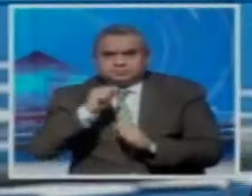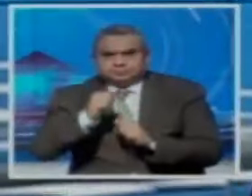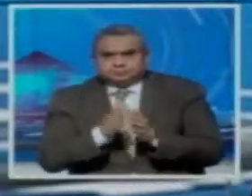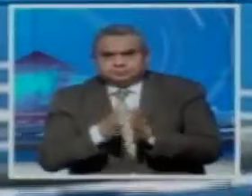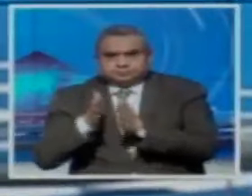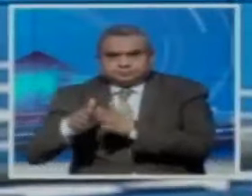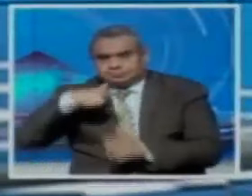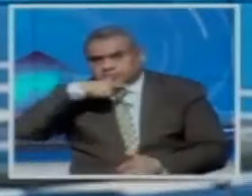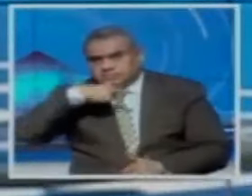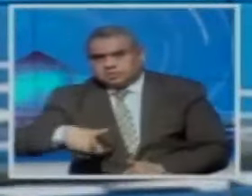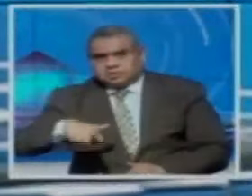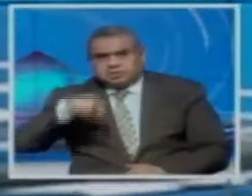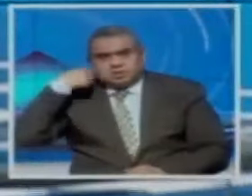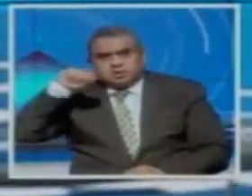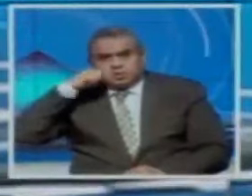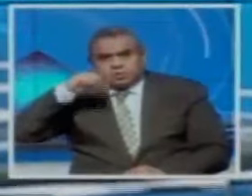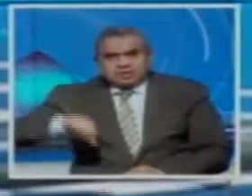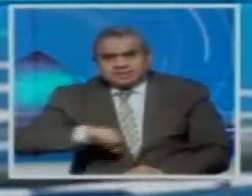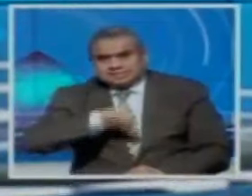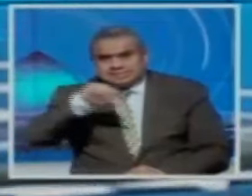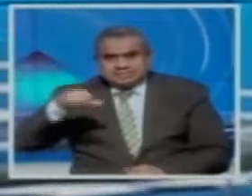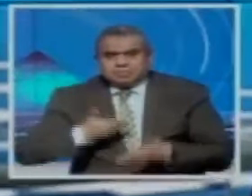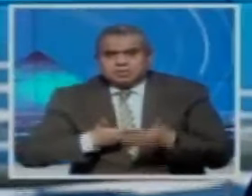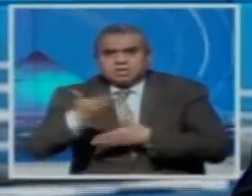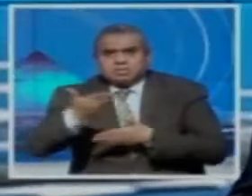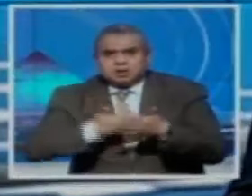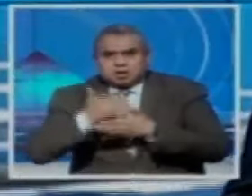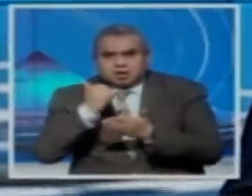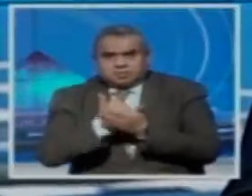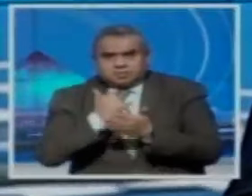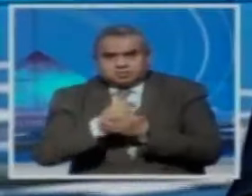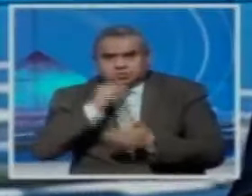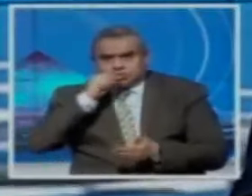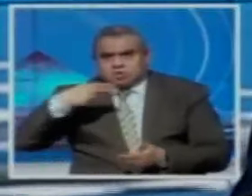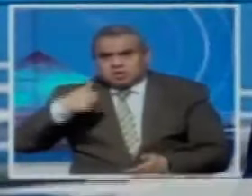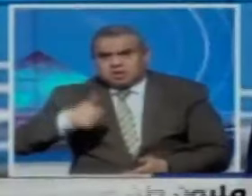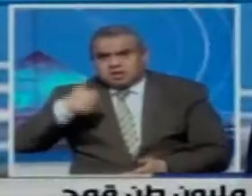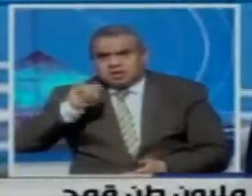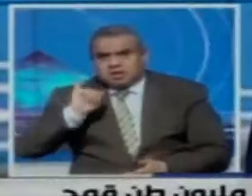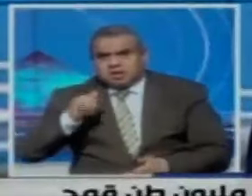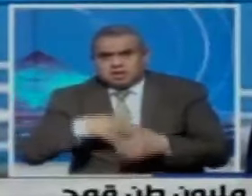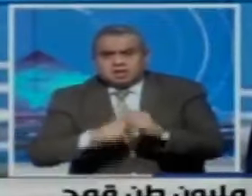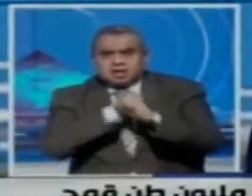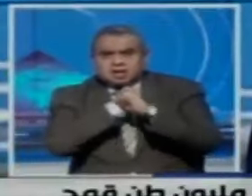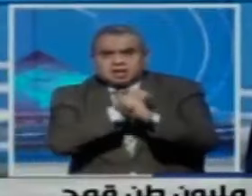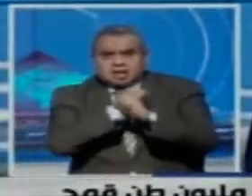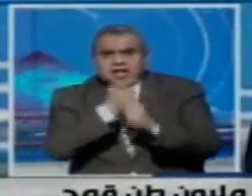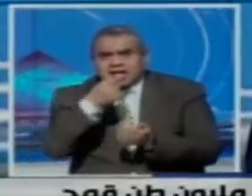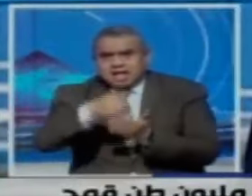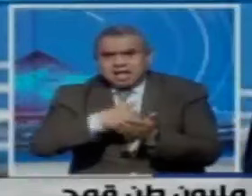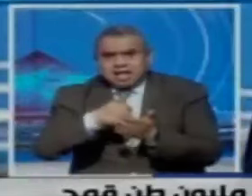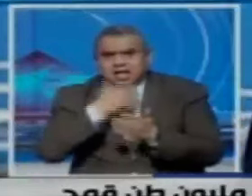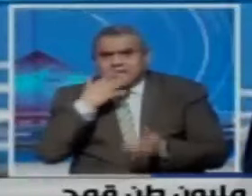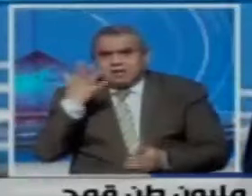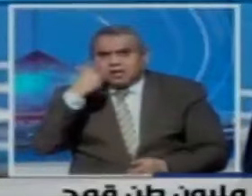قال وزير التموين والتجارة الداخلية الدكتور علي المصلحي إن الاحتياطي الاستراتيجي من القمح يكفي